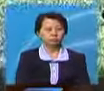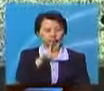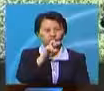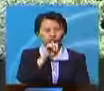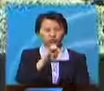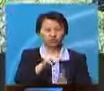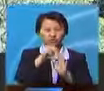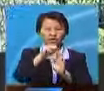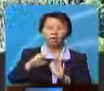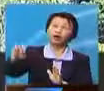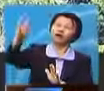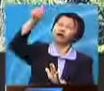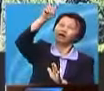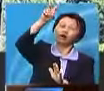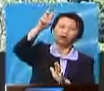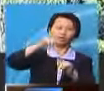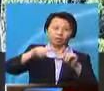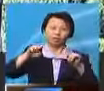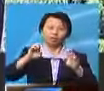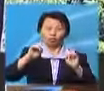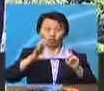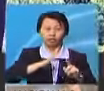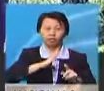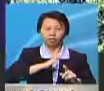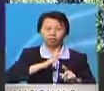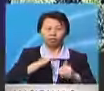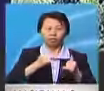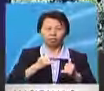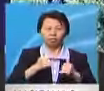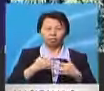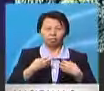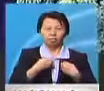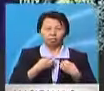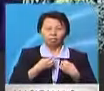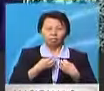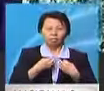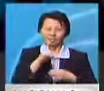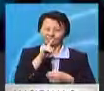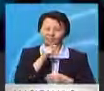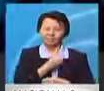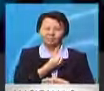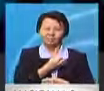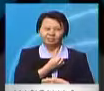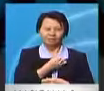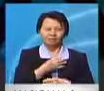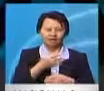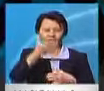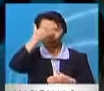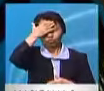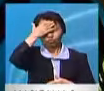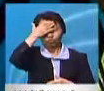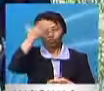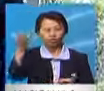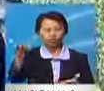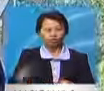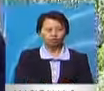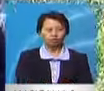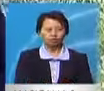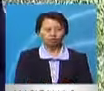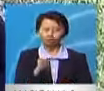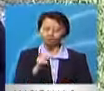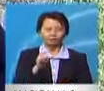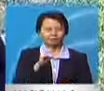20 meter. Tadi okey. Sekarang tak apa nak okey ni. Aduh.